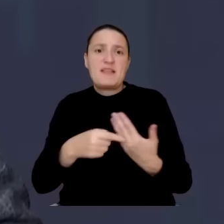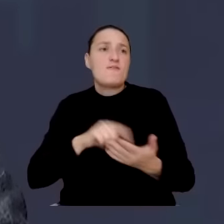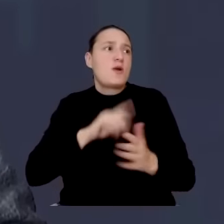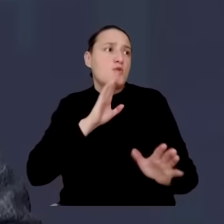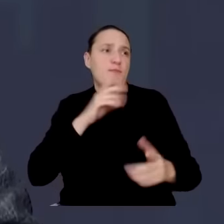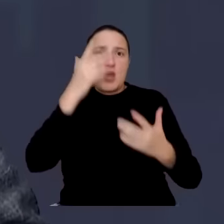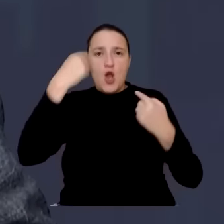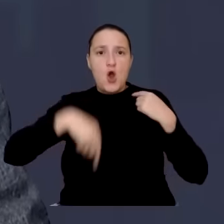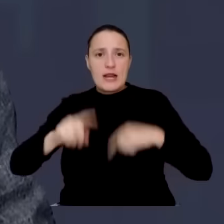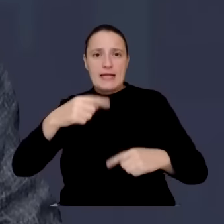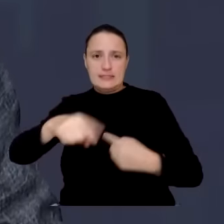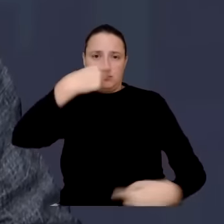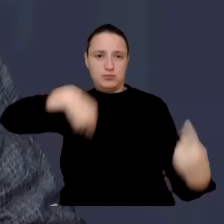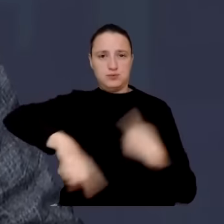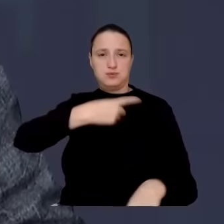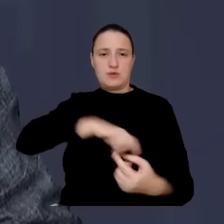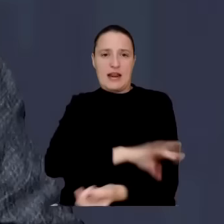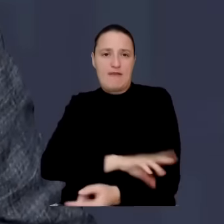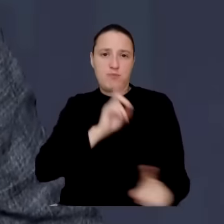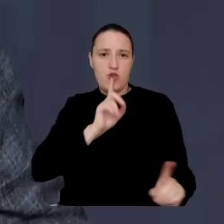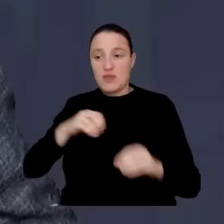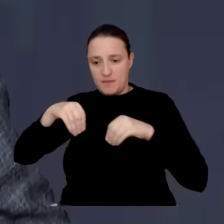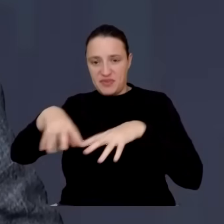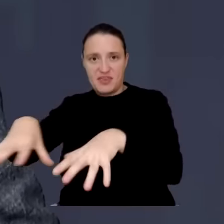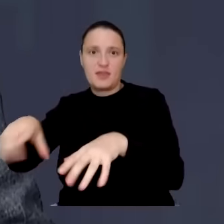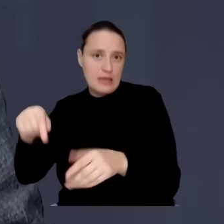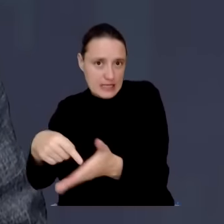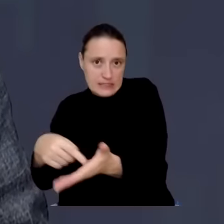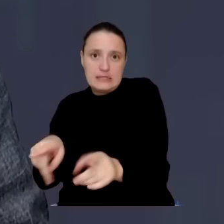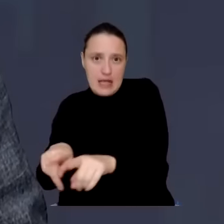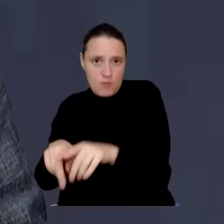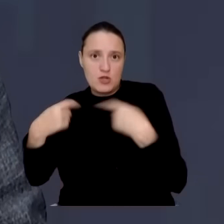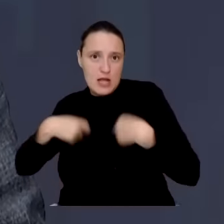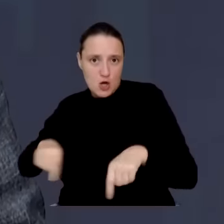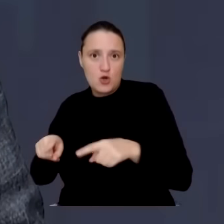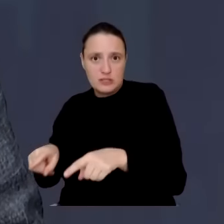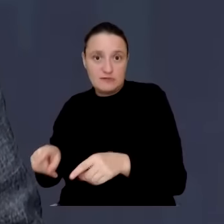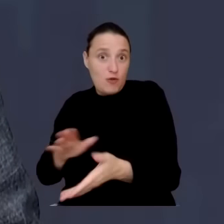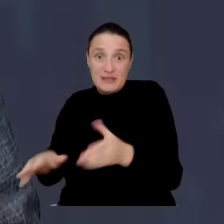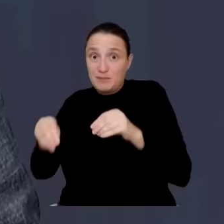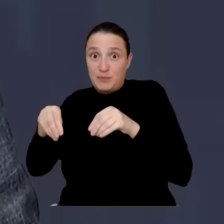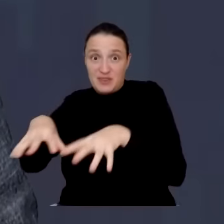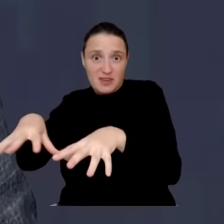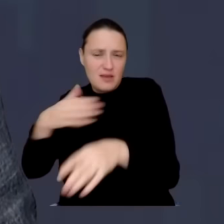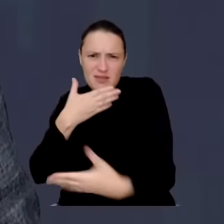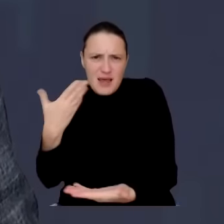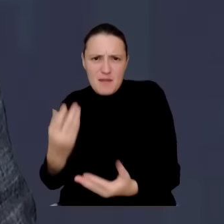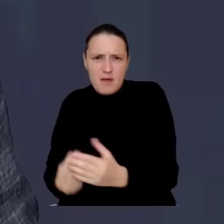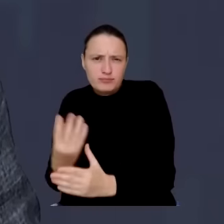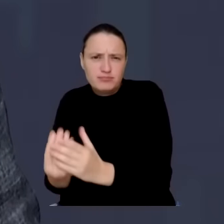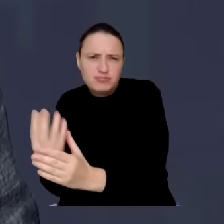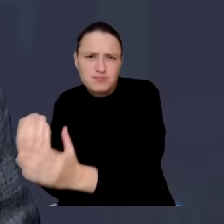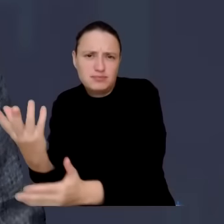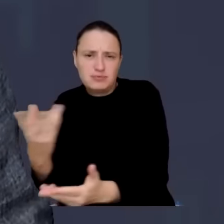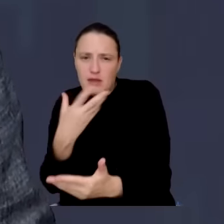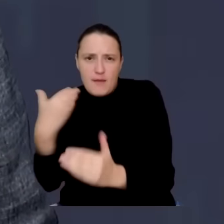no bez bez nawozów nie ma nie ma produktów nie ma płodów rolnych więc dlatego w tym zakresie my jesteśmy w przededniu naprawdę ogromnej